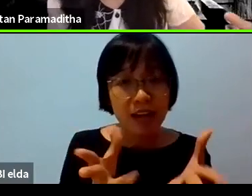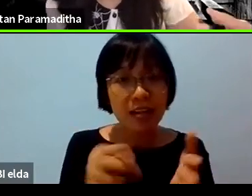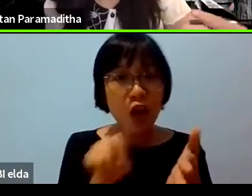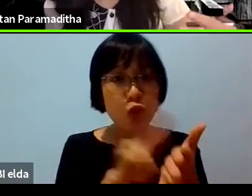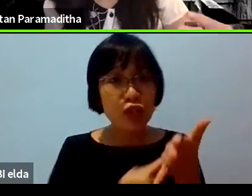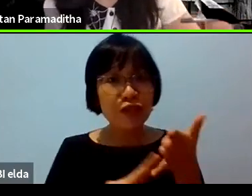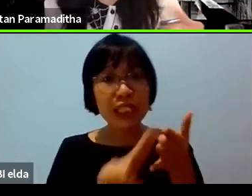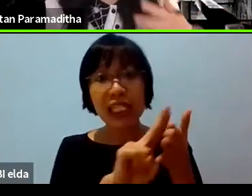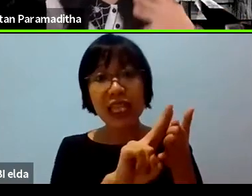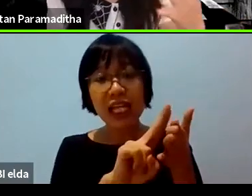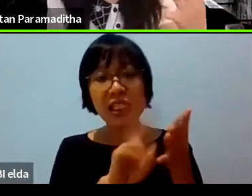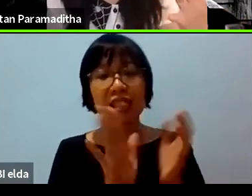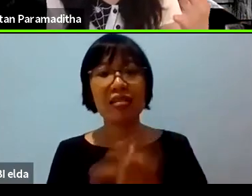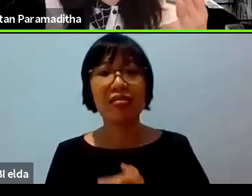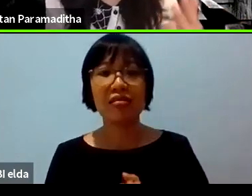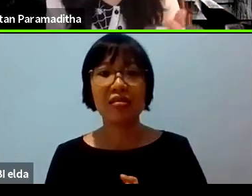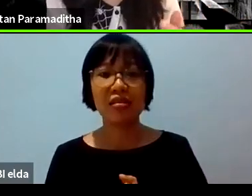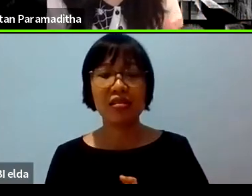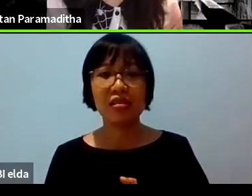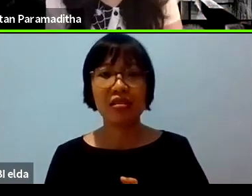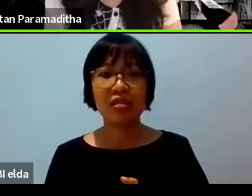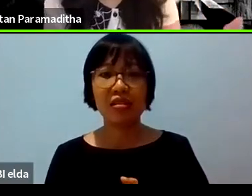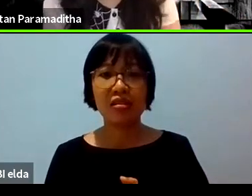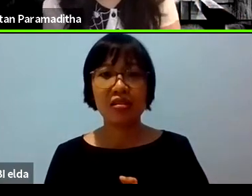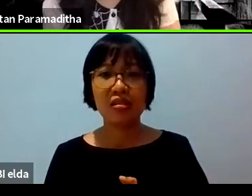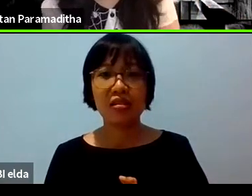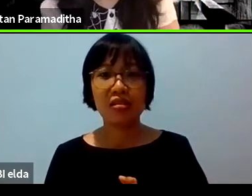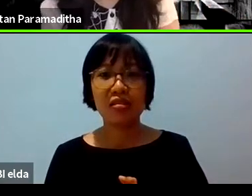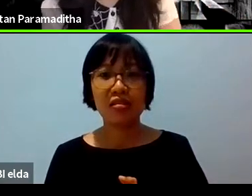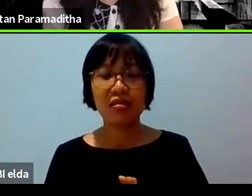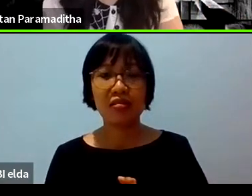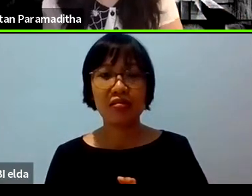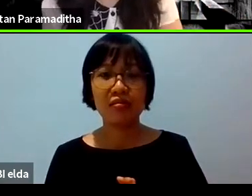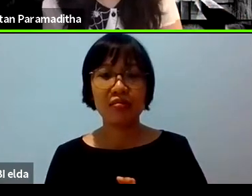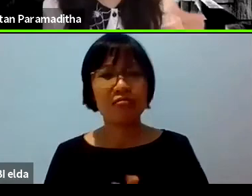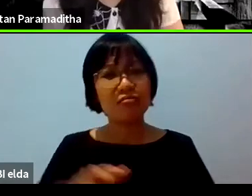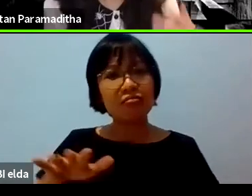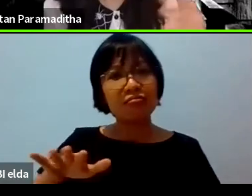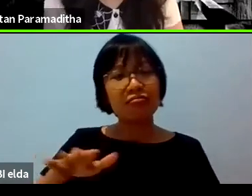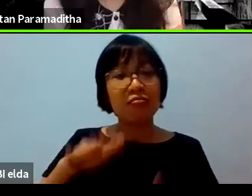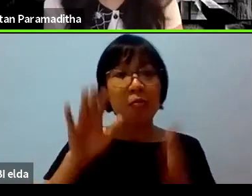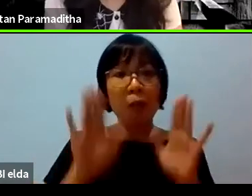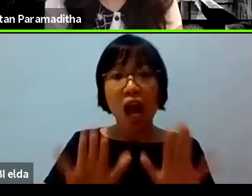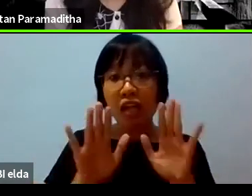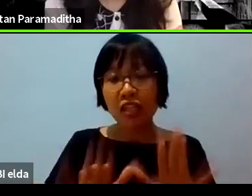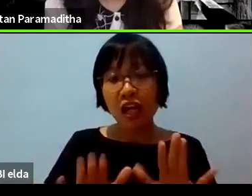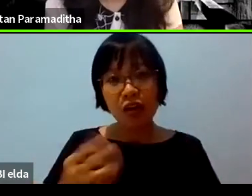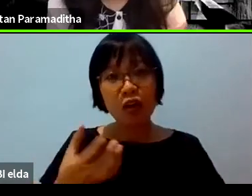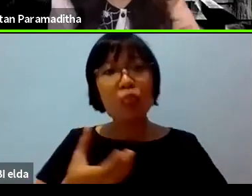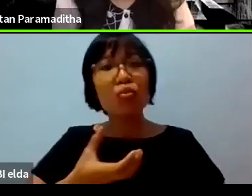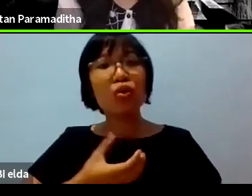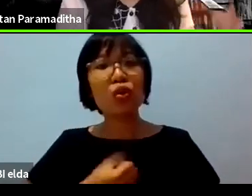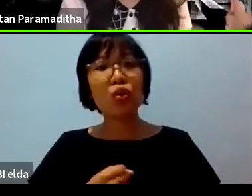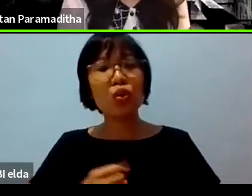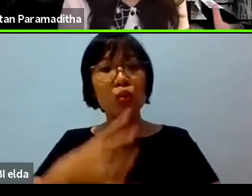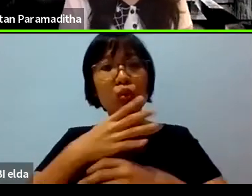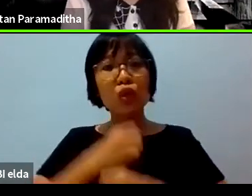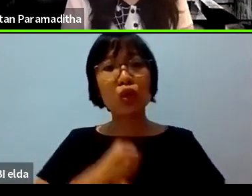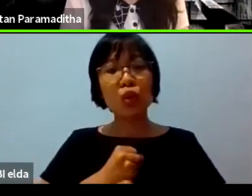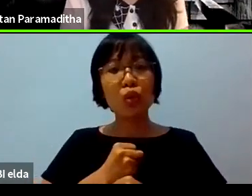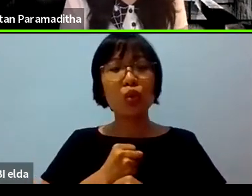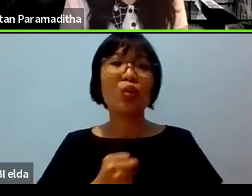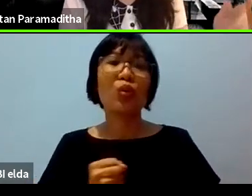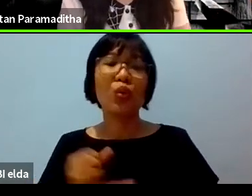kan yang ingin mendapatkan saran atau yang membutuhkan bimbingan, dan dia harus